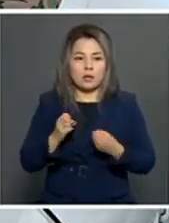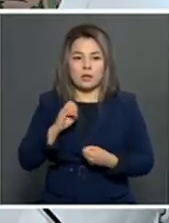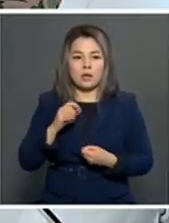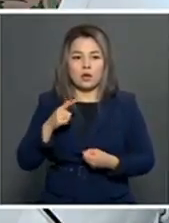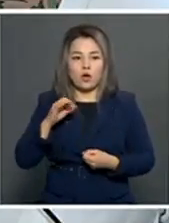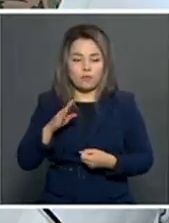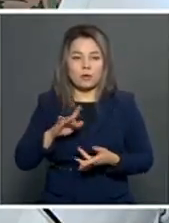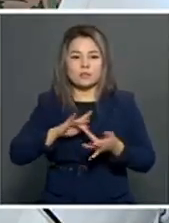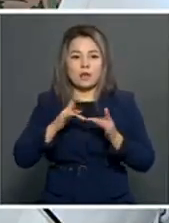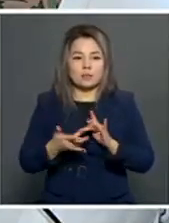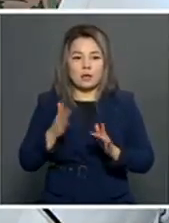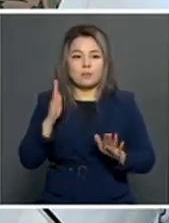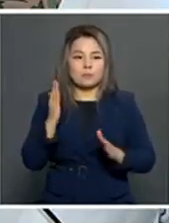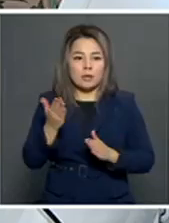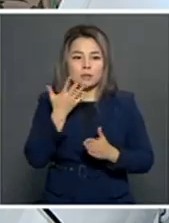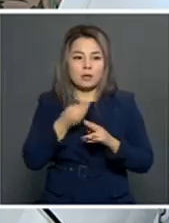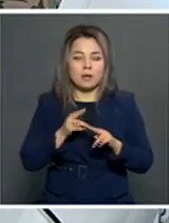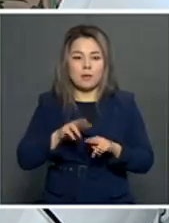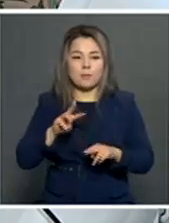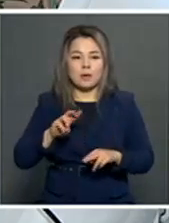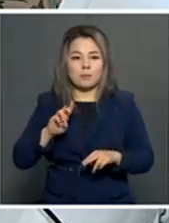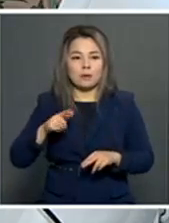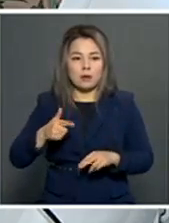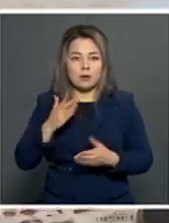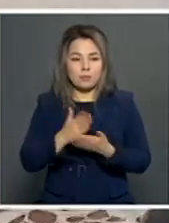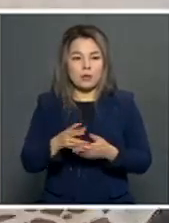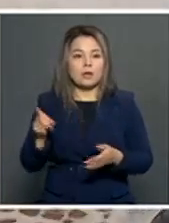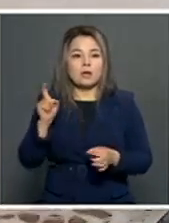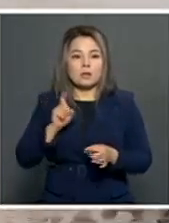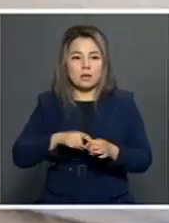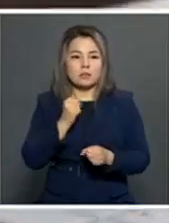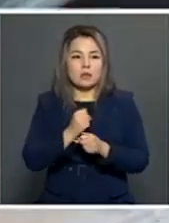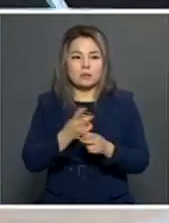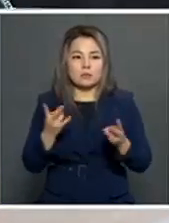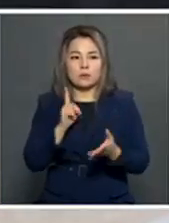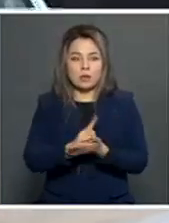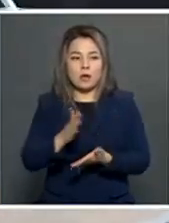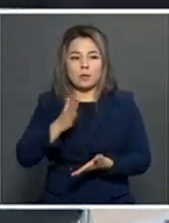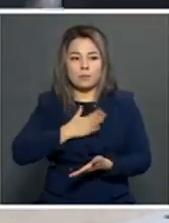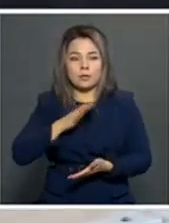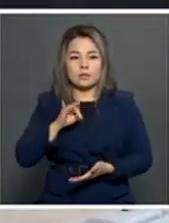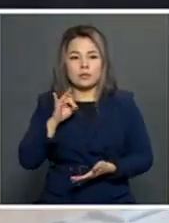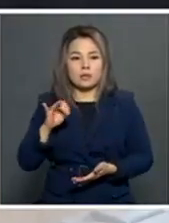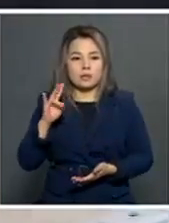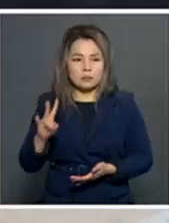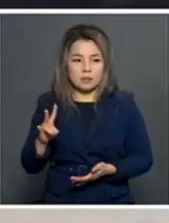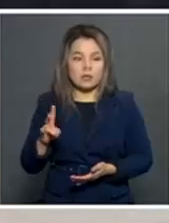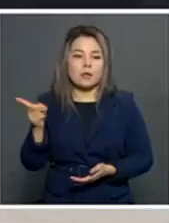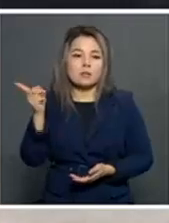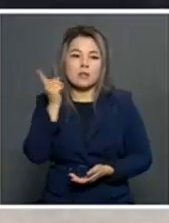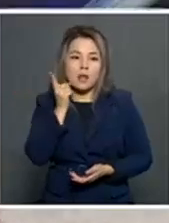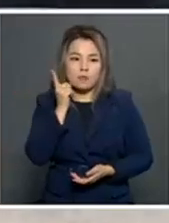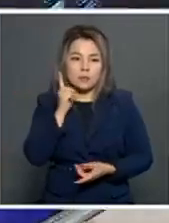сайтпен кісілерде БМГ регистрация болу керек. Біз ИИН